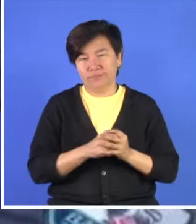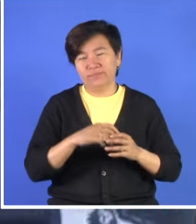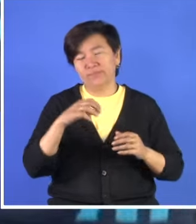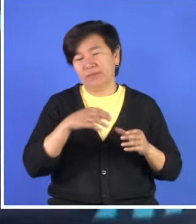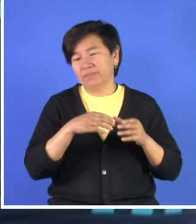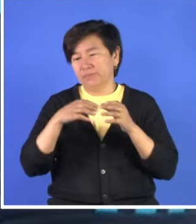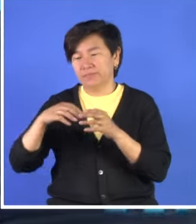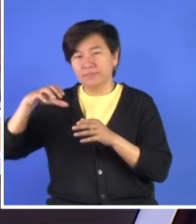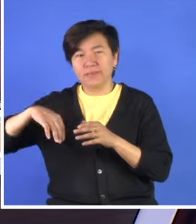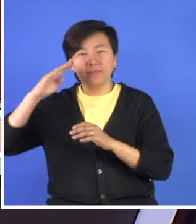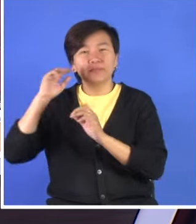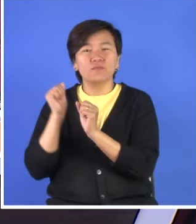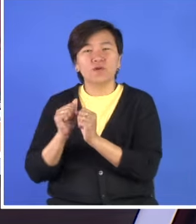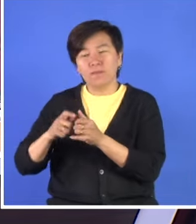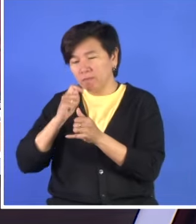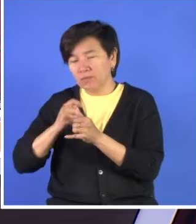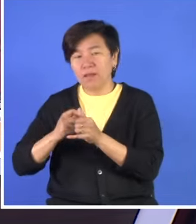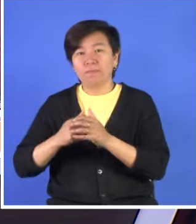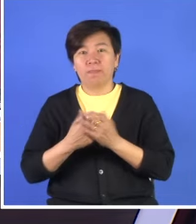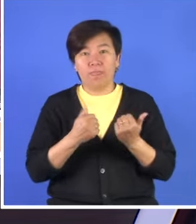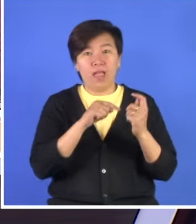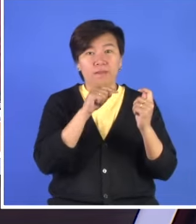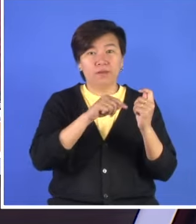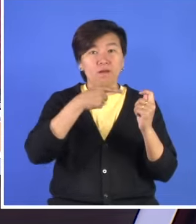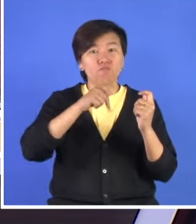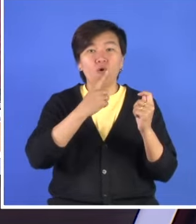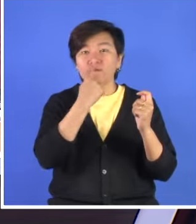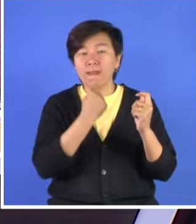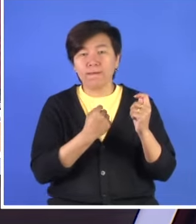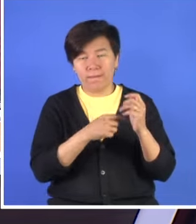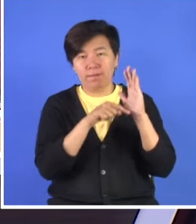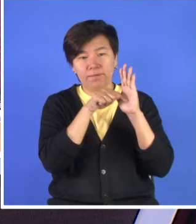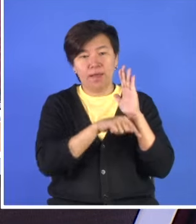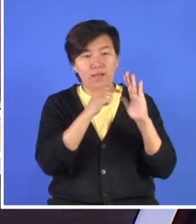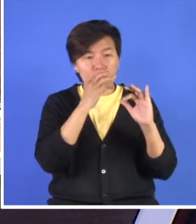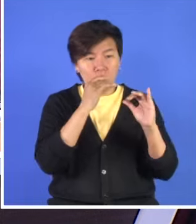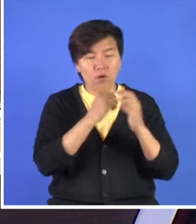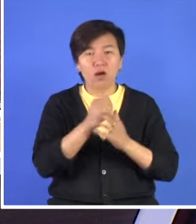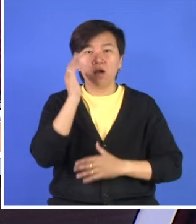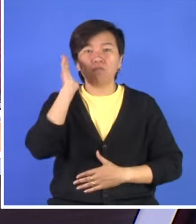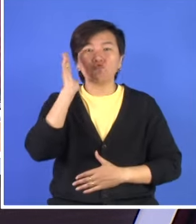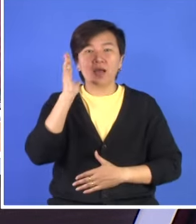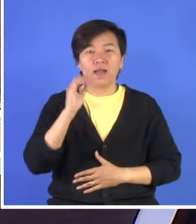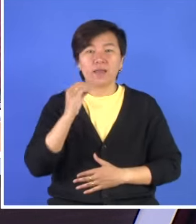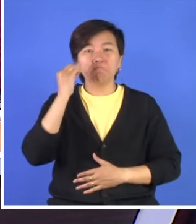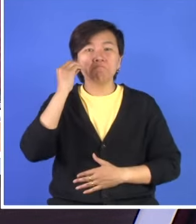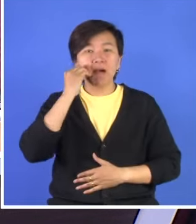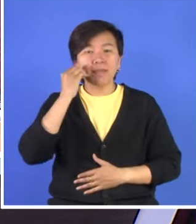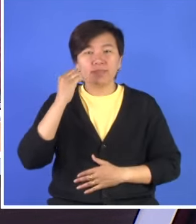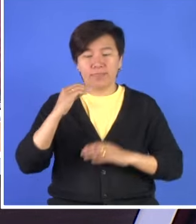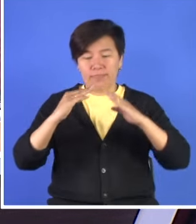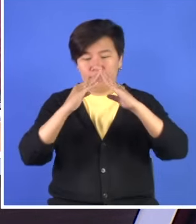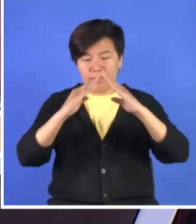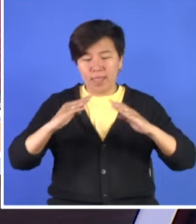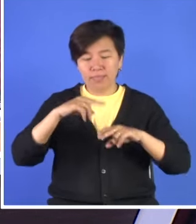ที่อำเภอปลวกแดงนะครับมีเขาบอกว่าหนุ่มคนหนึ่งอายุ42ปีเนี่ยนั่งอยู่ที่หน้าบ้านเช่าตัวเองแท้ๆปรากฏว่